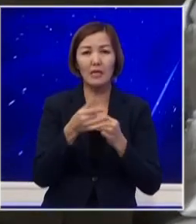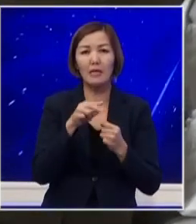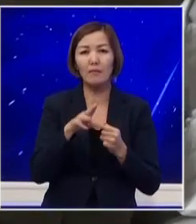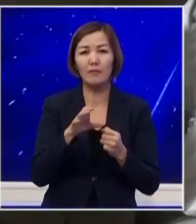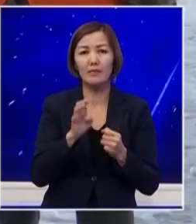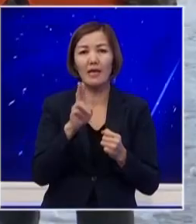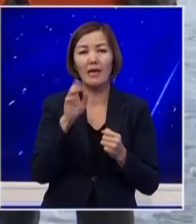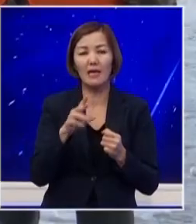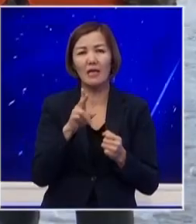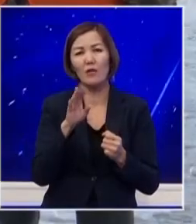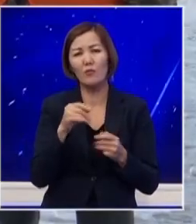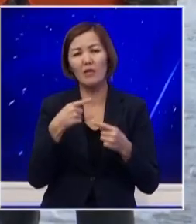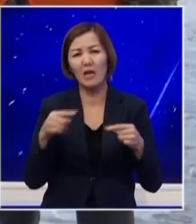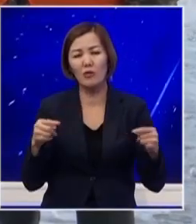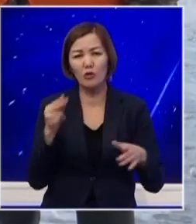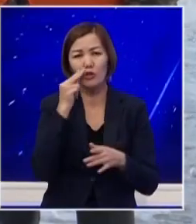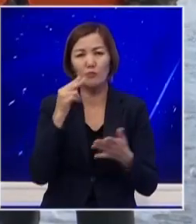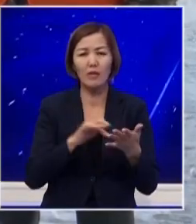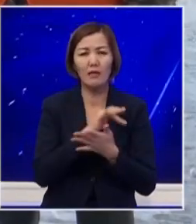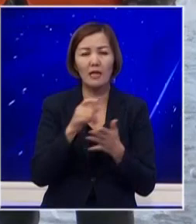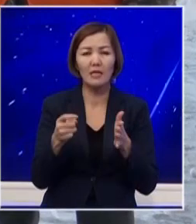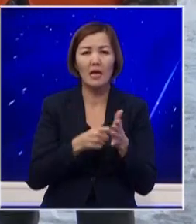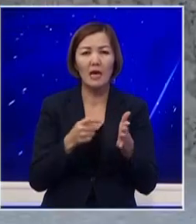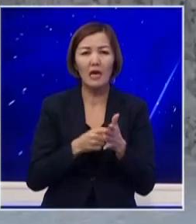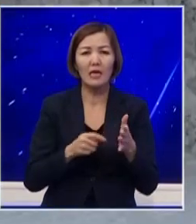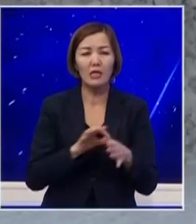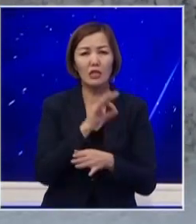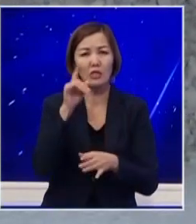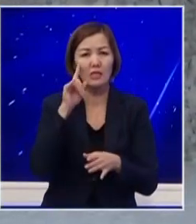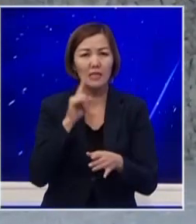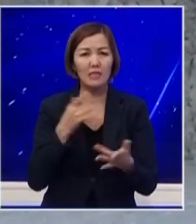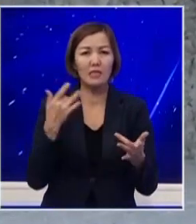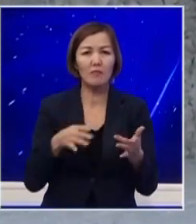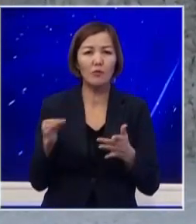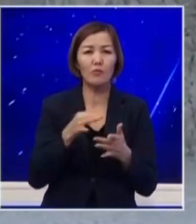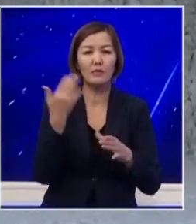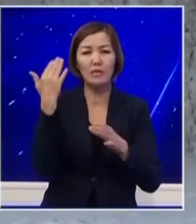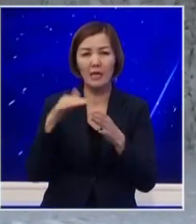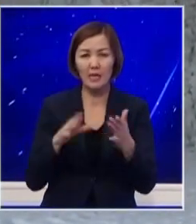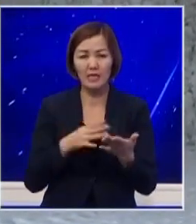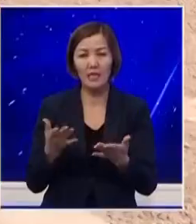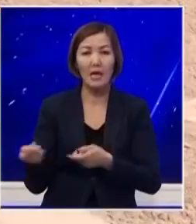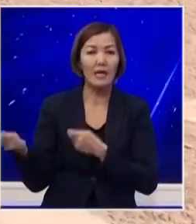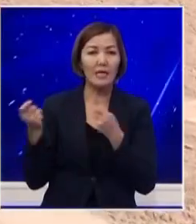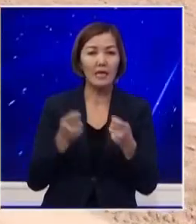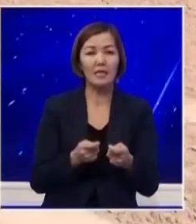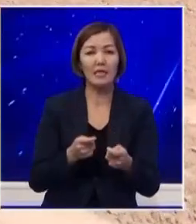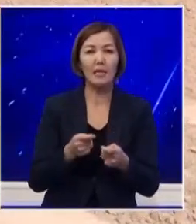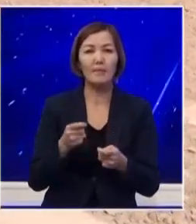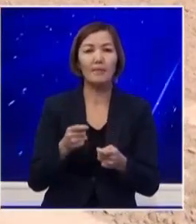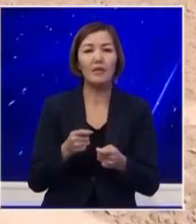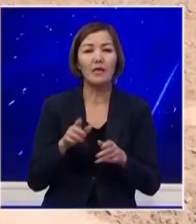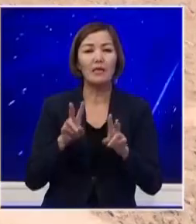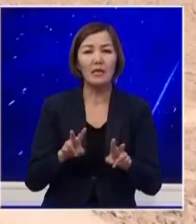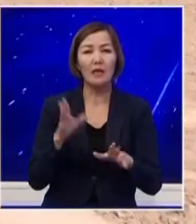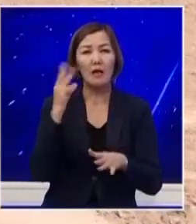әк, алюминий пудрасы Шымкент қаласы мен Қарағанды, Шығыс Қазақстан, Жамбыл облыстарынан әкелінеді. Ал құрылымы тек